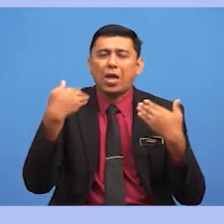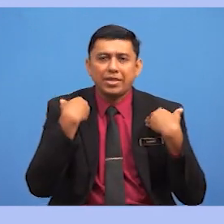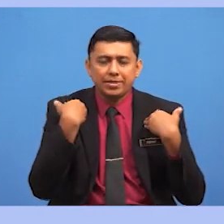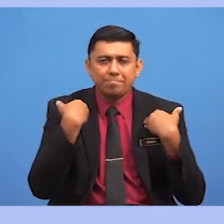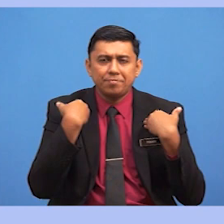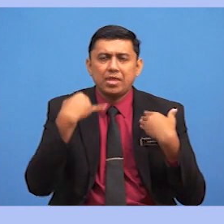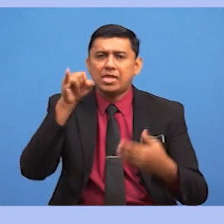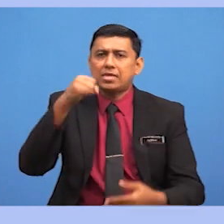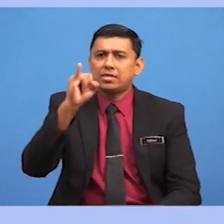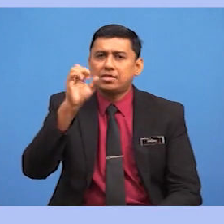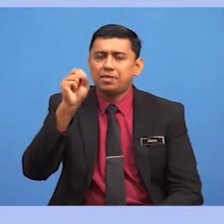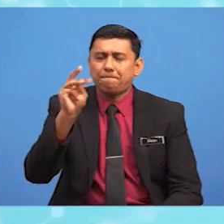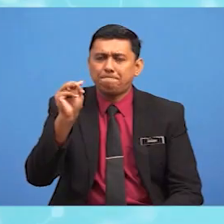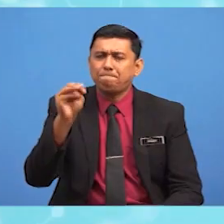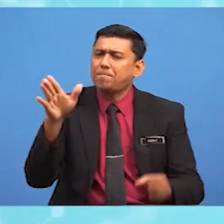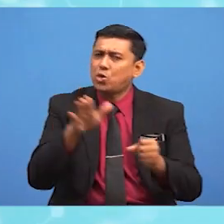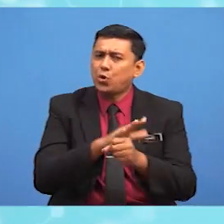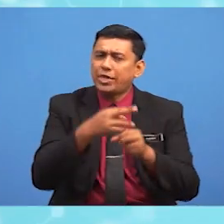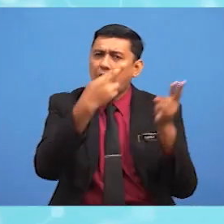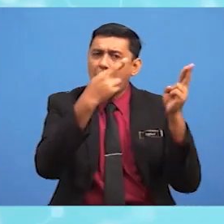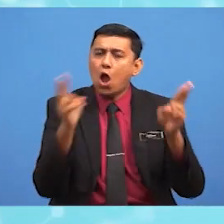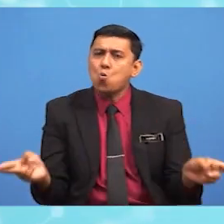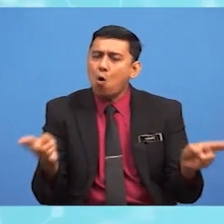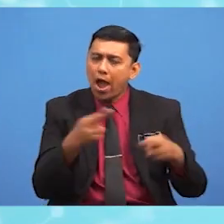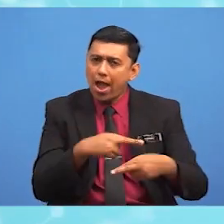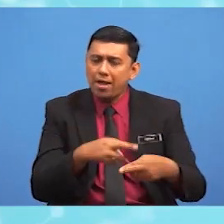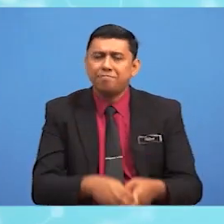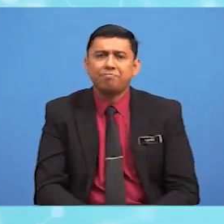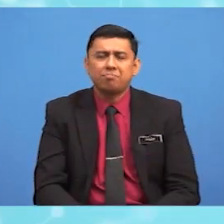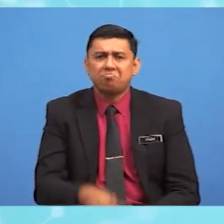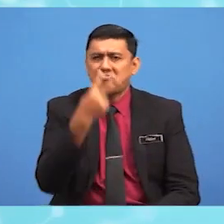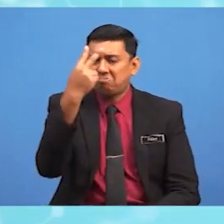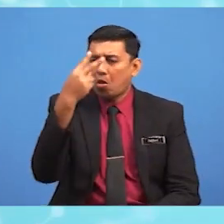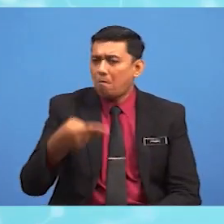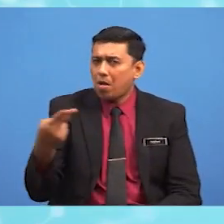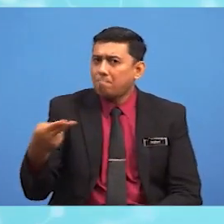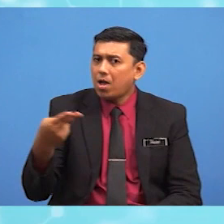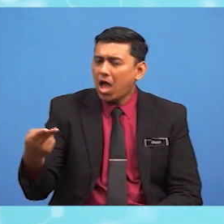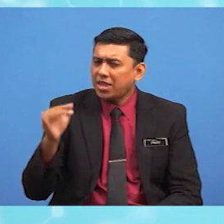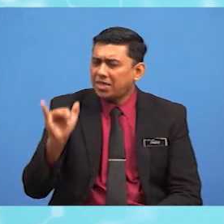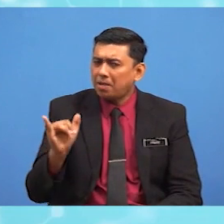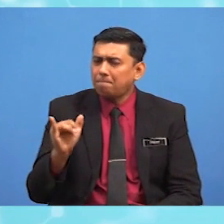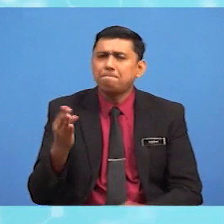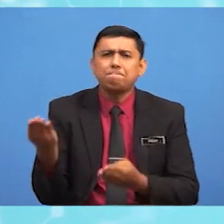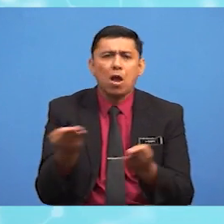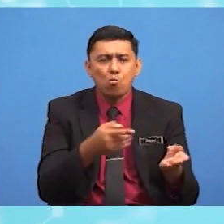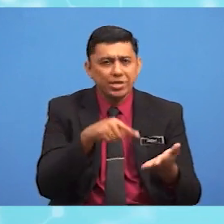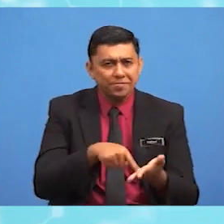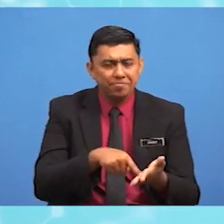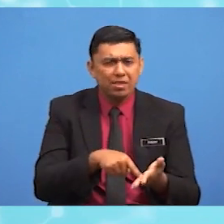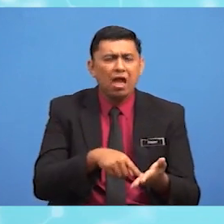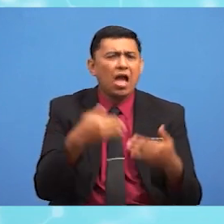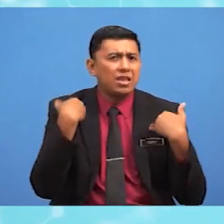jisim dan memenuhi ruang. Lihat bahan-bahan yang cikgu bawa ini. Adakah bahan-bahan ini